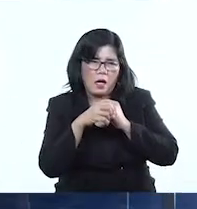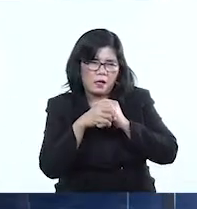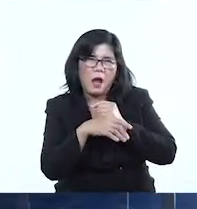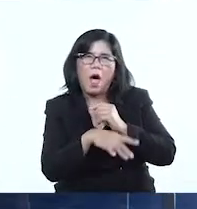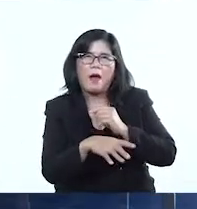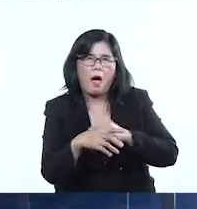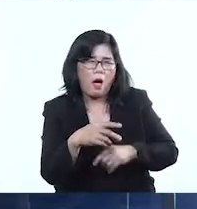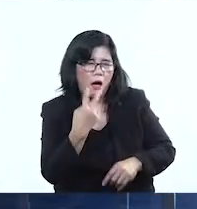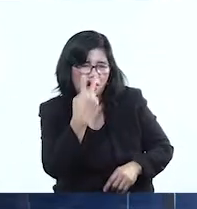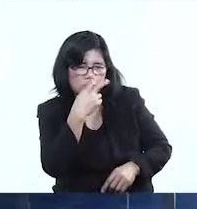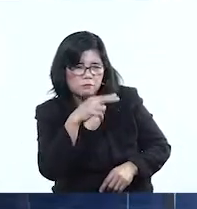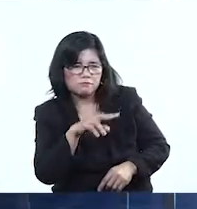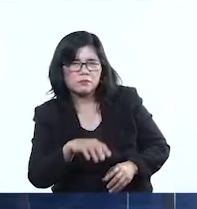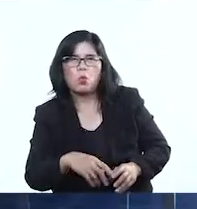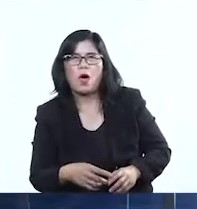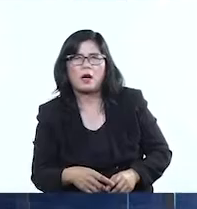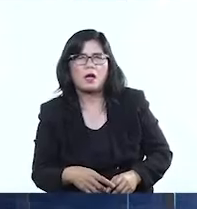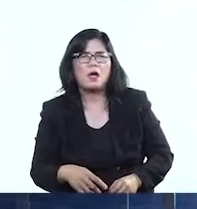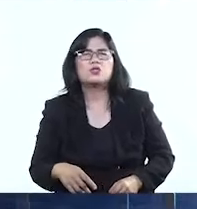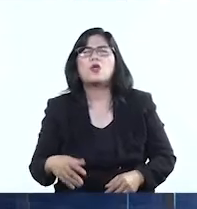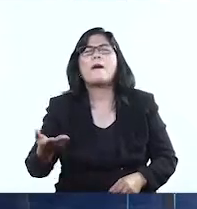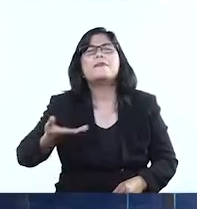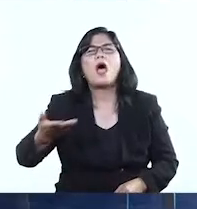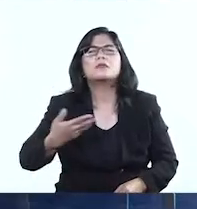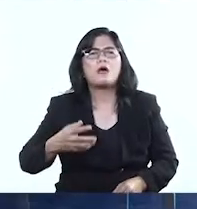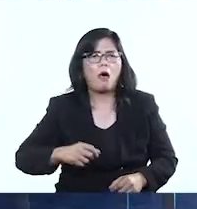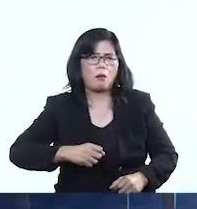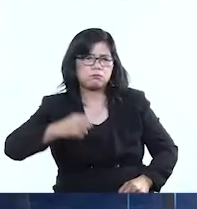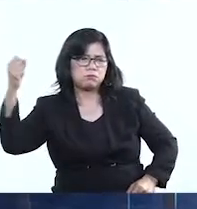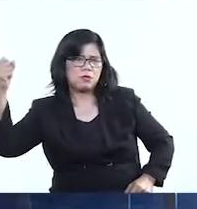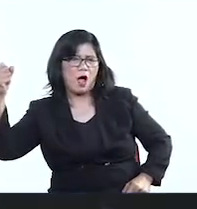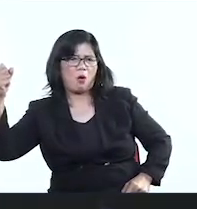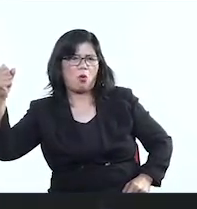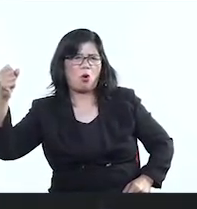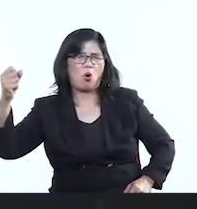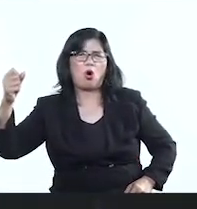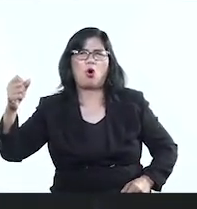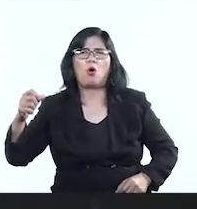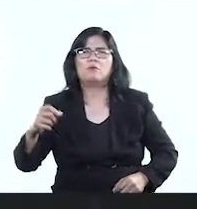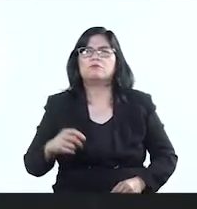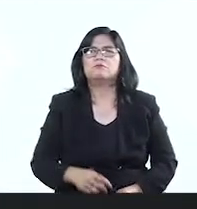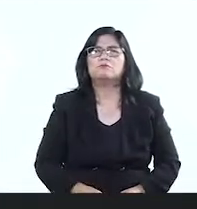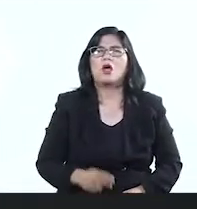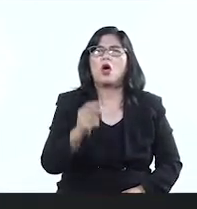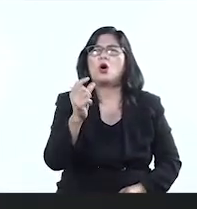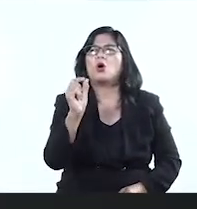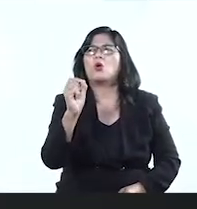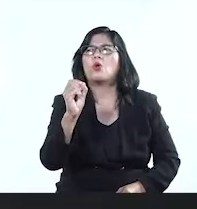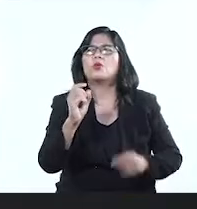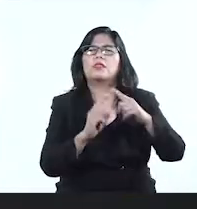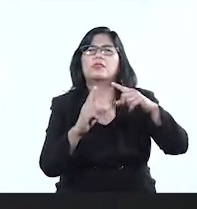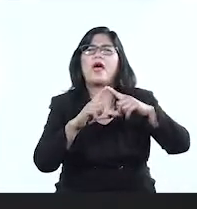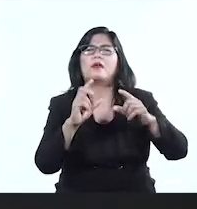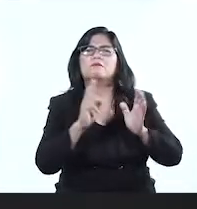dipukul dengan rotan kita terbiasa melihat Eh pedang sama golok terus dari itu itu bagian normal mendidih kita